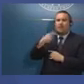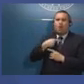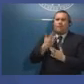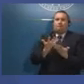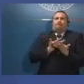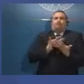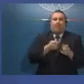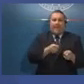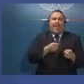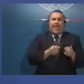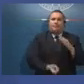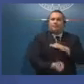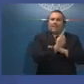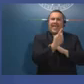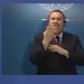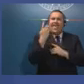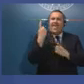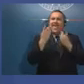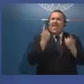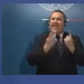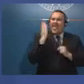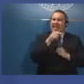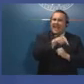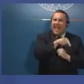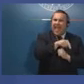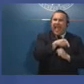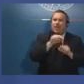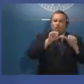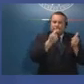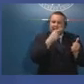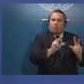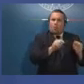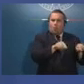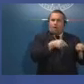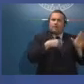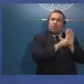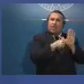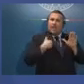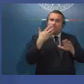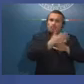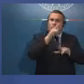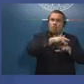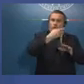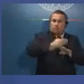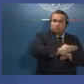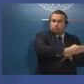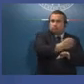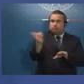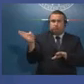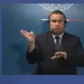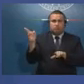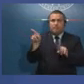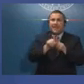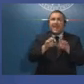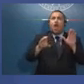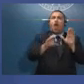delle fattispecie nuove e siamo intervenuti in questa legge che è a 360 gradi perché modifica